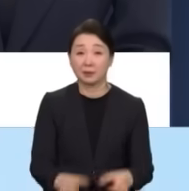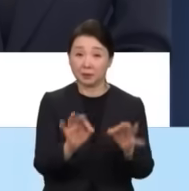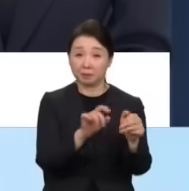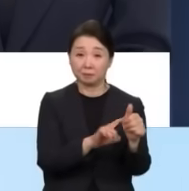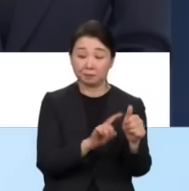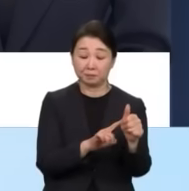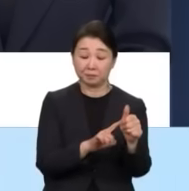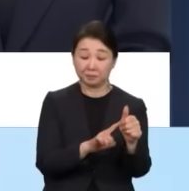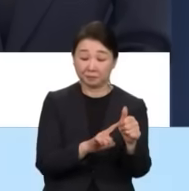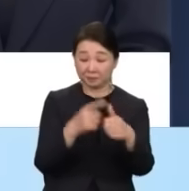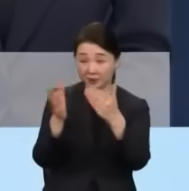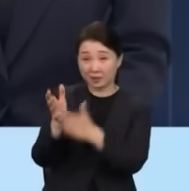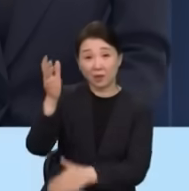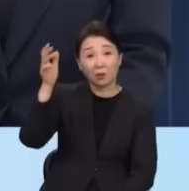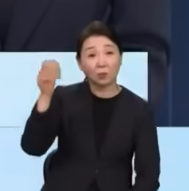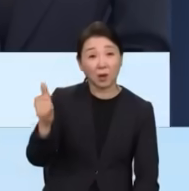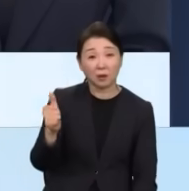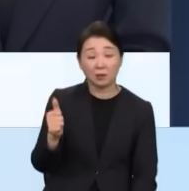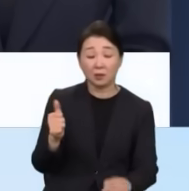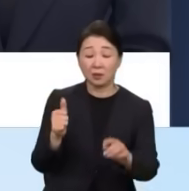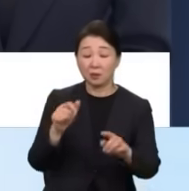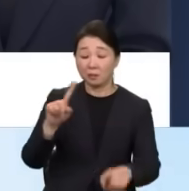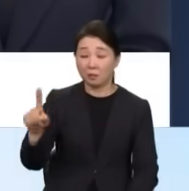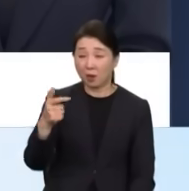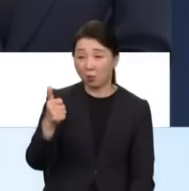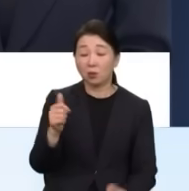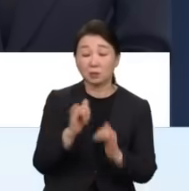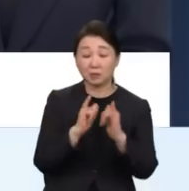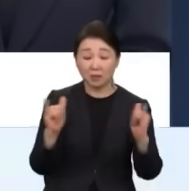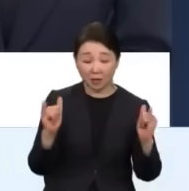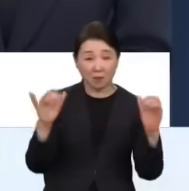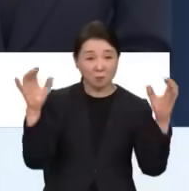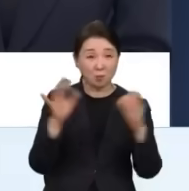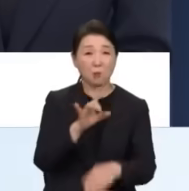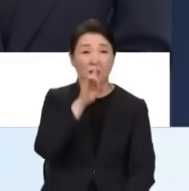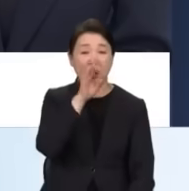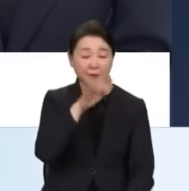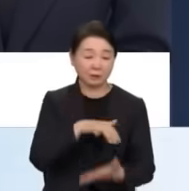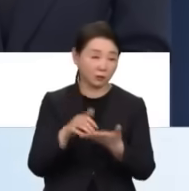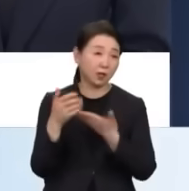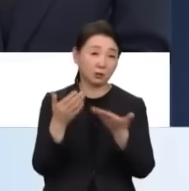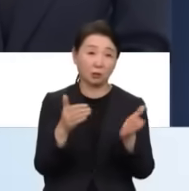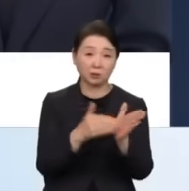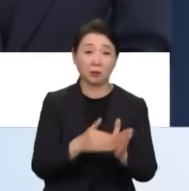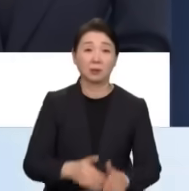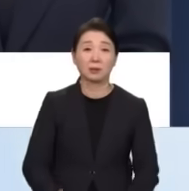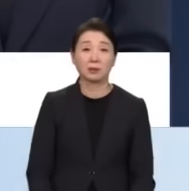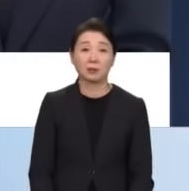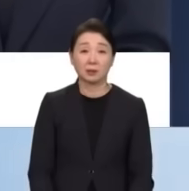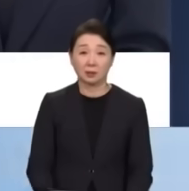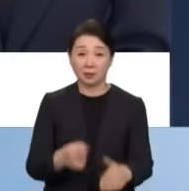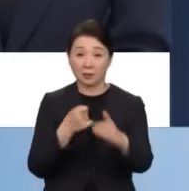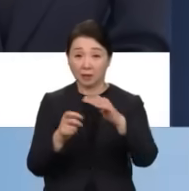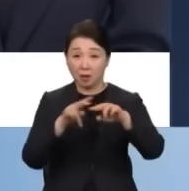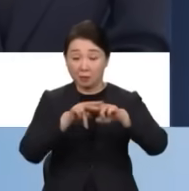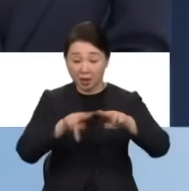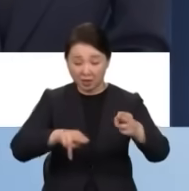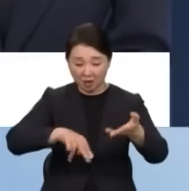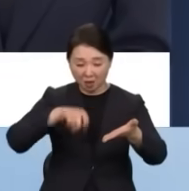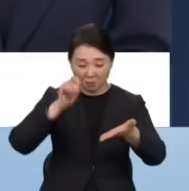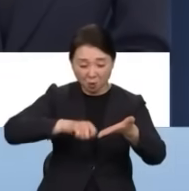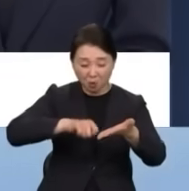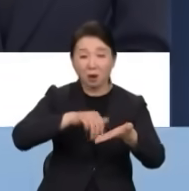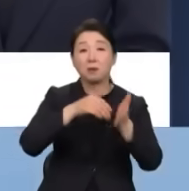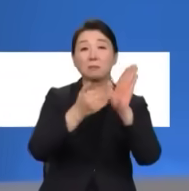또 사령관에게서 150명이 모이면 안 된다는 구체적인 수치까지 들었다고 했습니다. 네. 계엄 해제